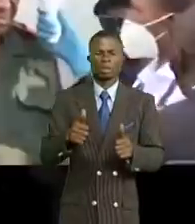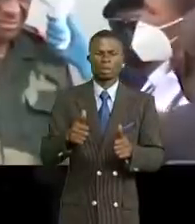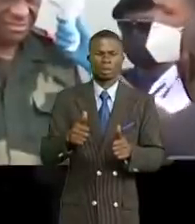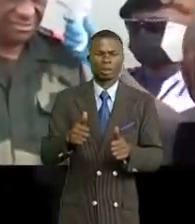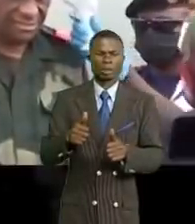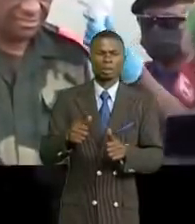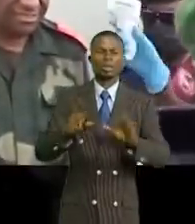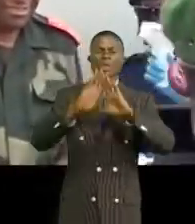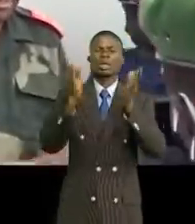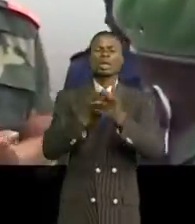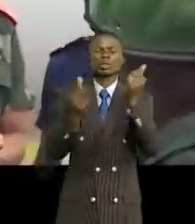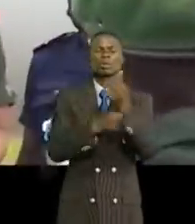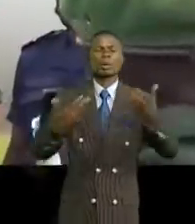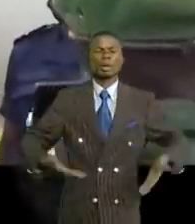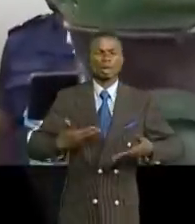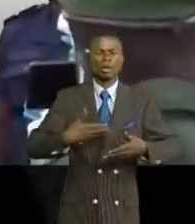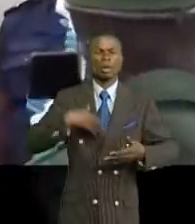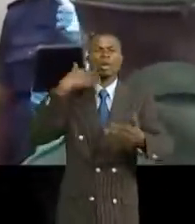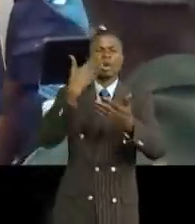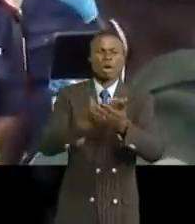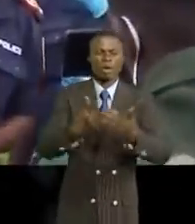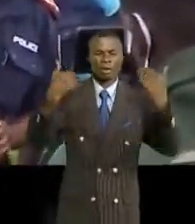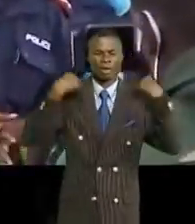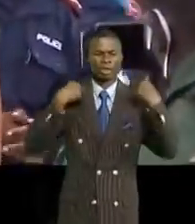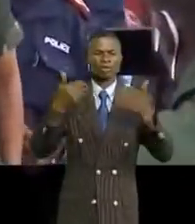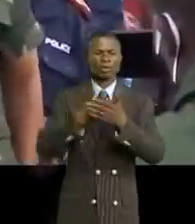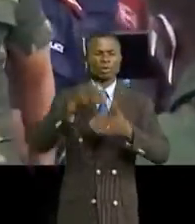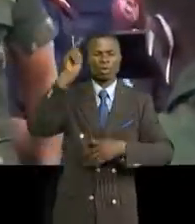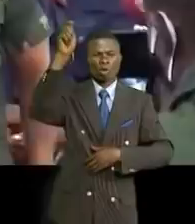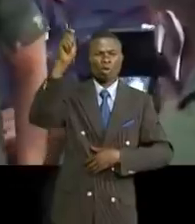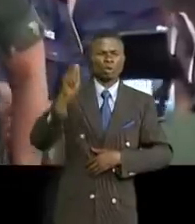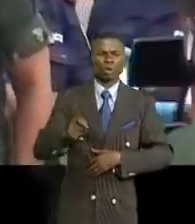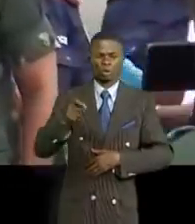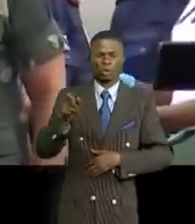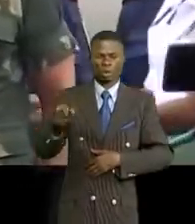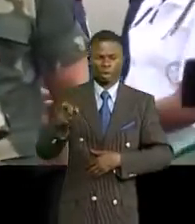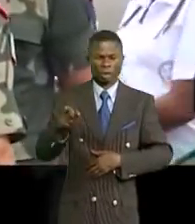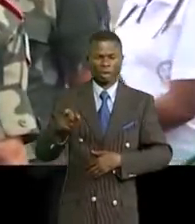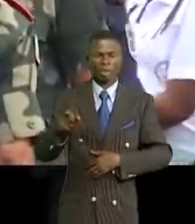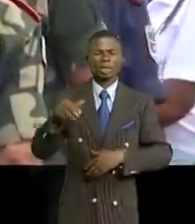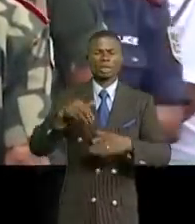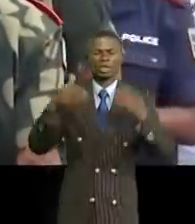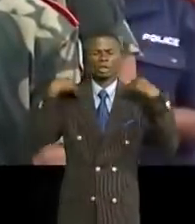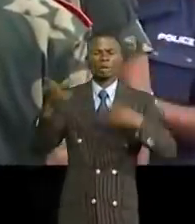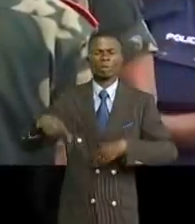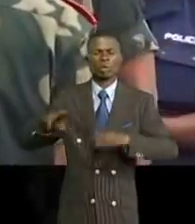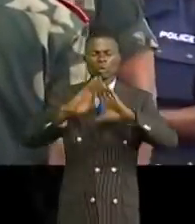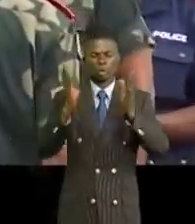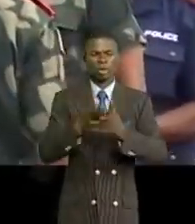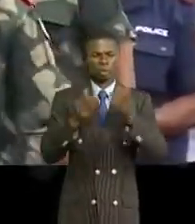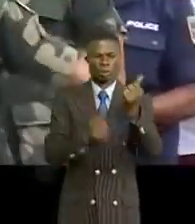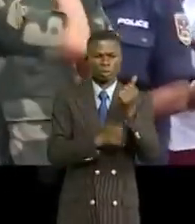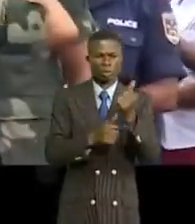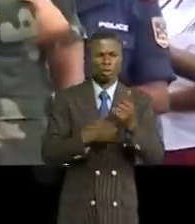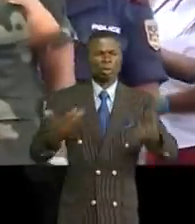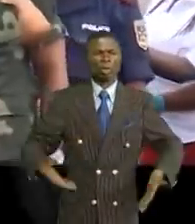a salué l'avènement du gouverneur militaire john hill ou bréant kashama à la tête de la province et tout le monde ne jure que